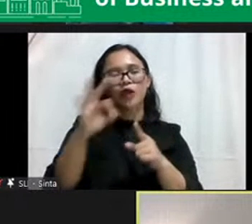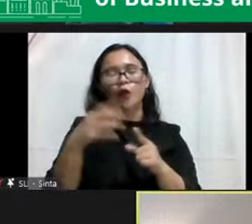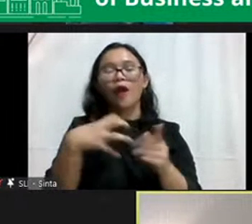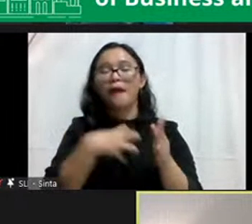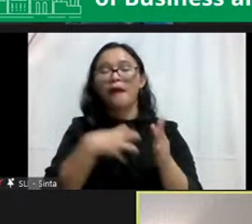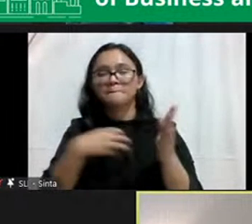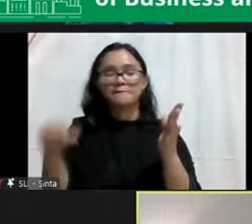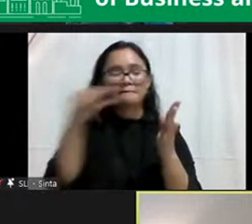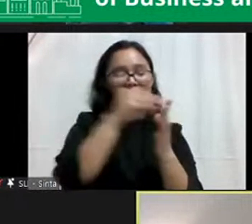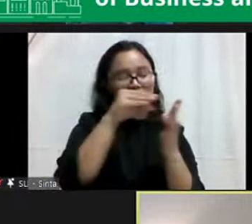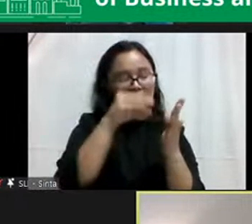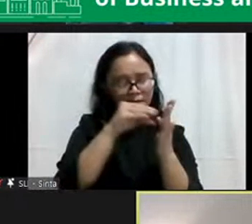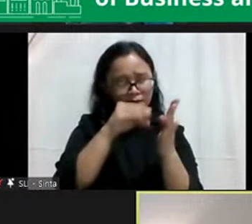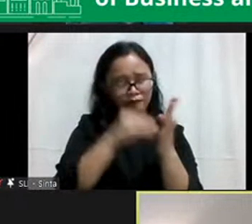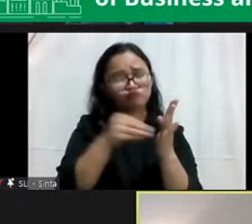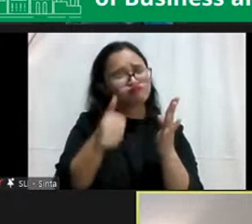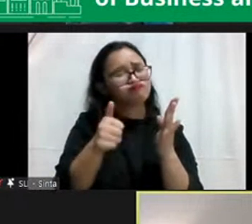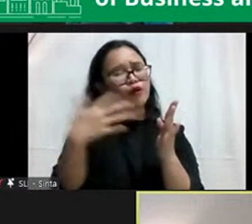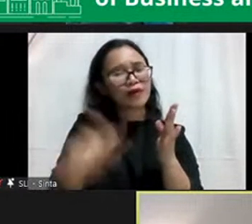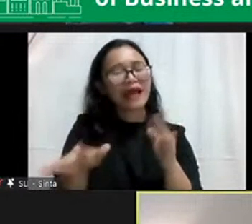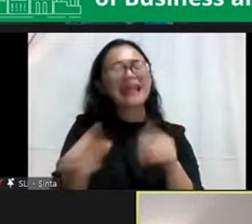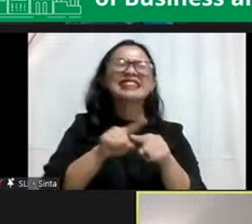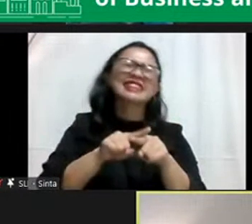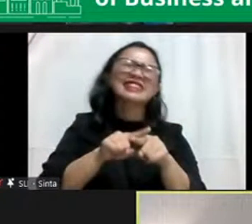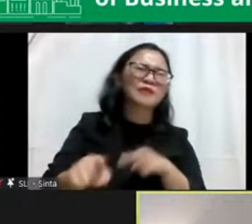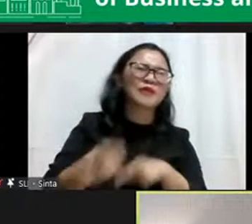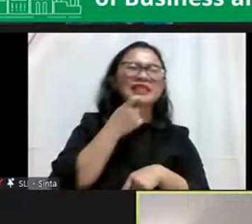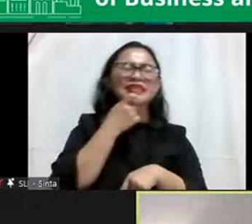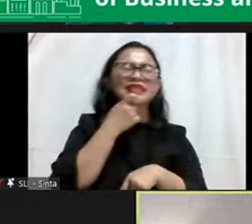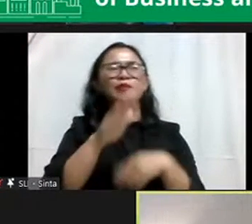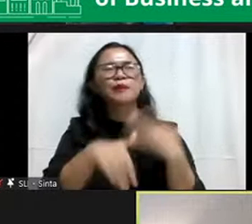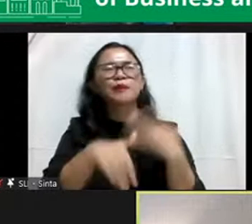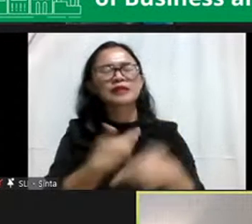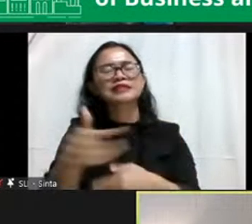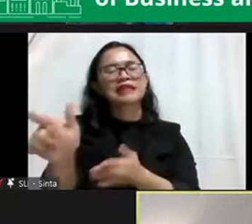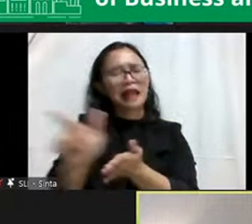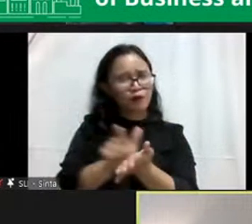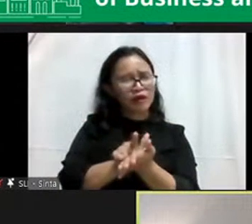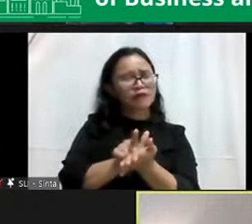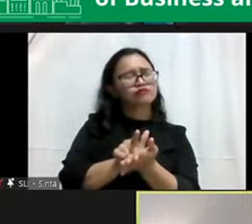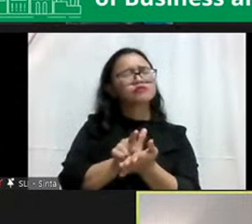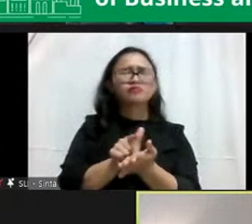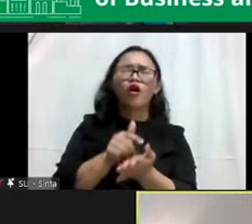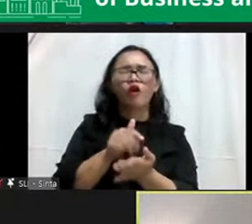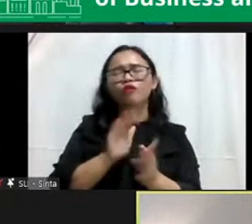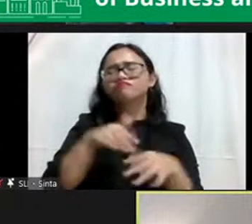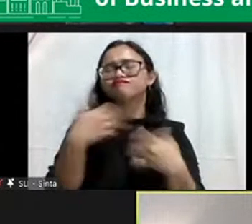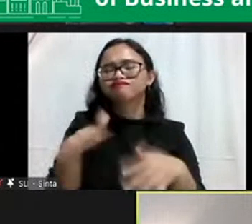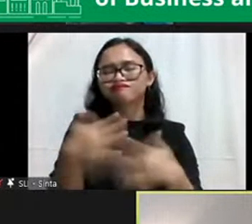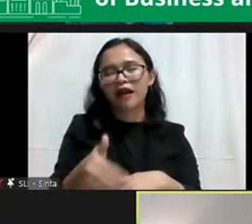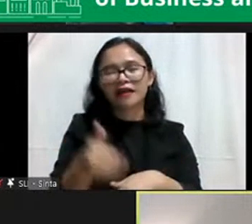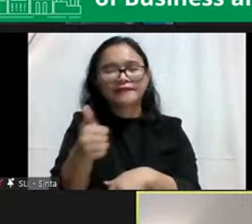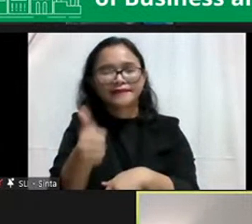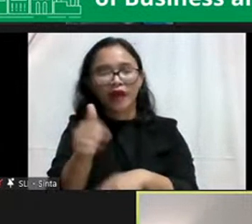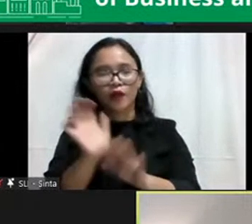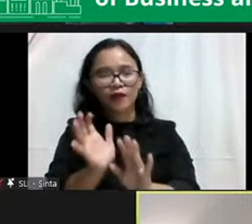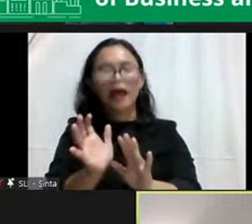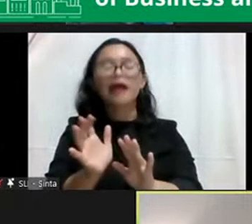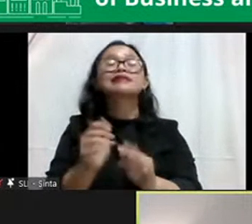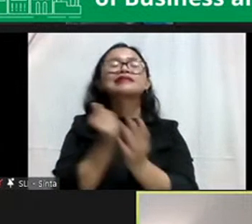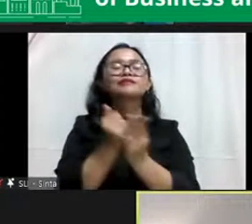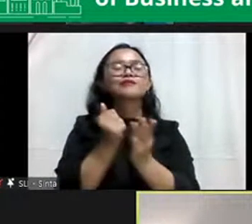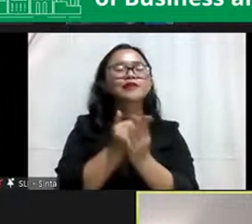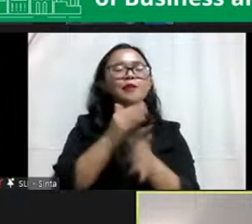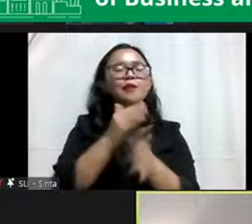membaik tetapi tata kelola mengenai penanganan aduan pun juga sudah membaik dan saya rasa ini merupakan pengembangan yang sangat